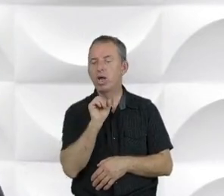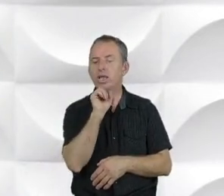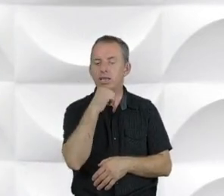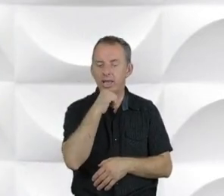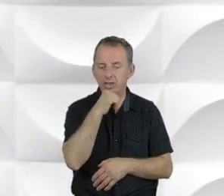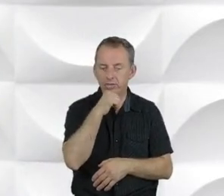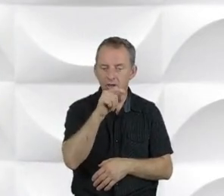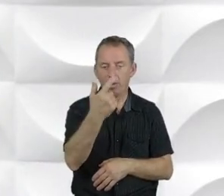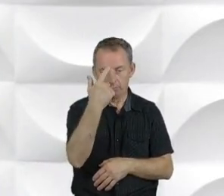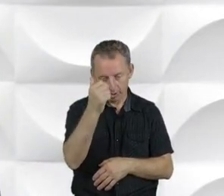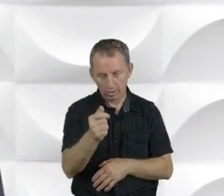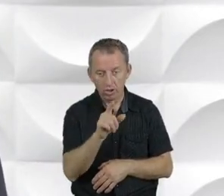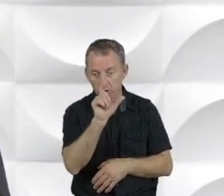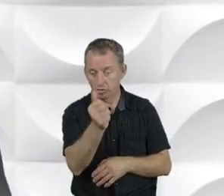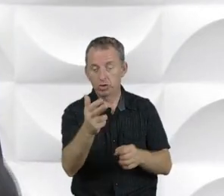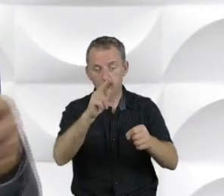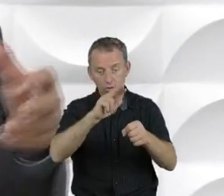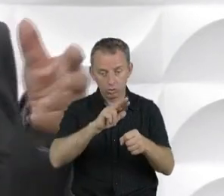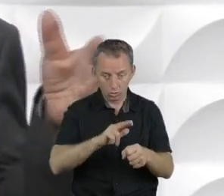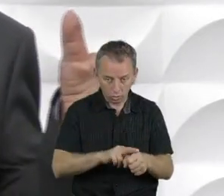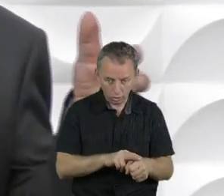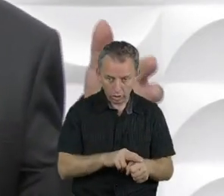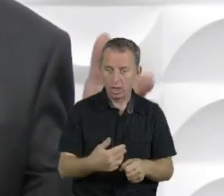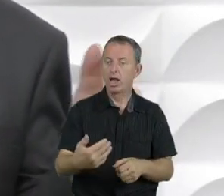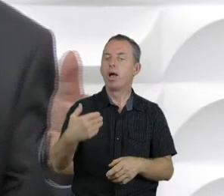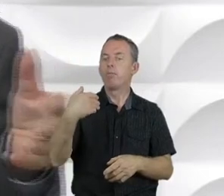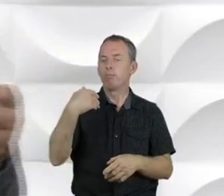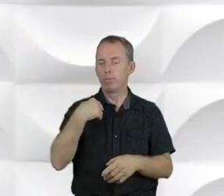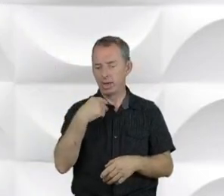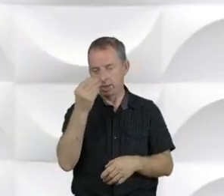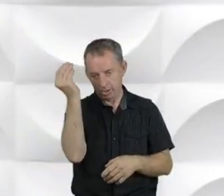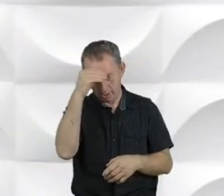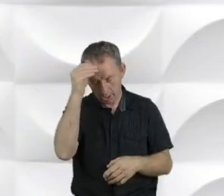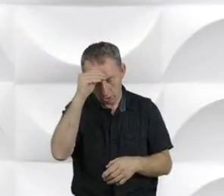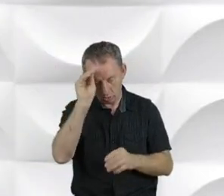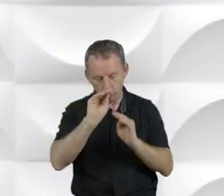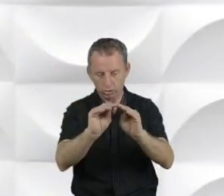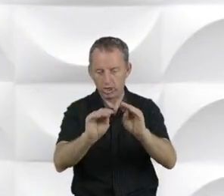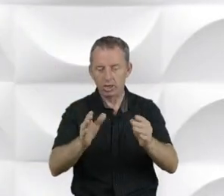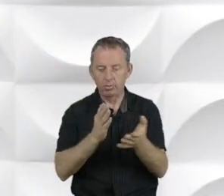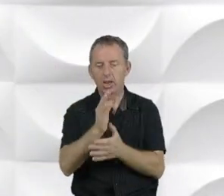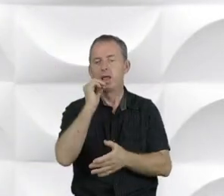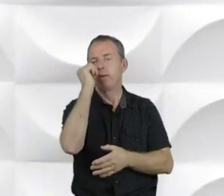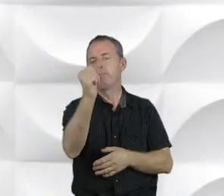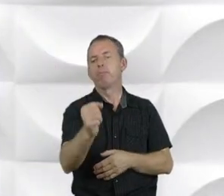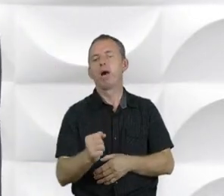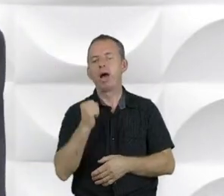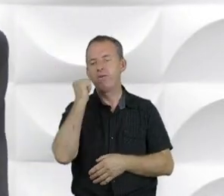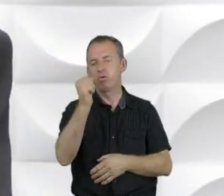Pamiętaj o tym, że ci, którzy byli nauczeni przez Pawła, już mają